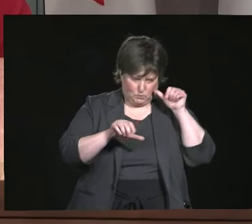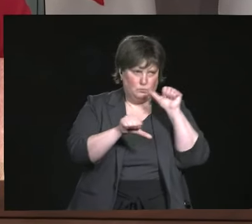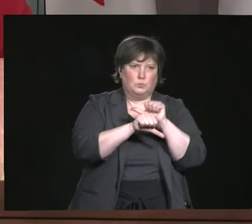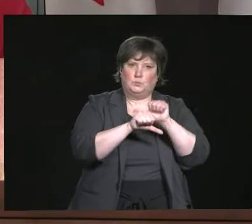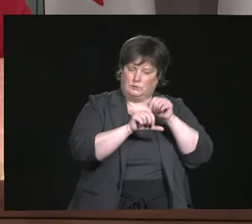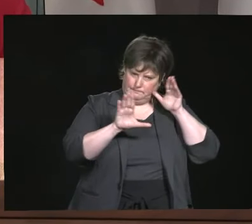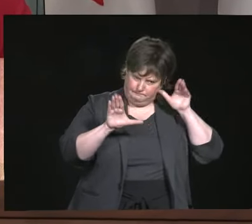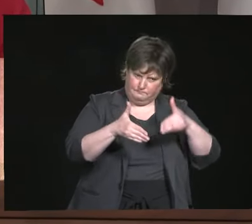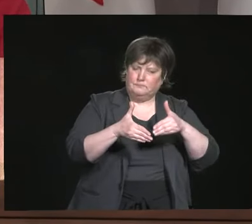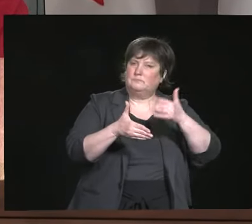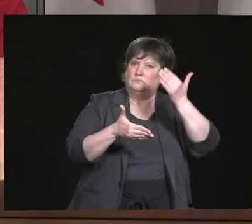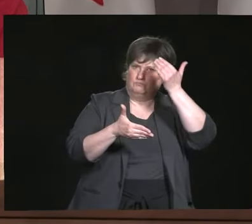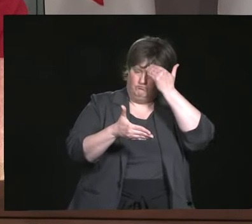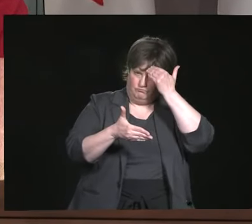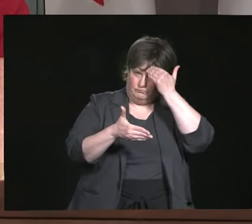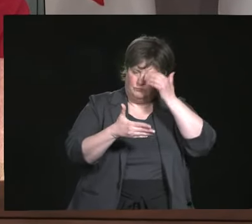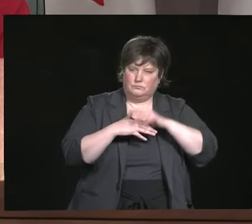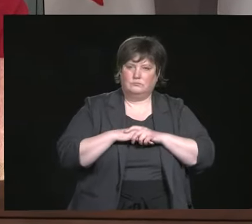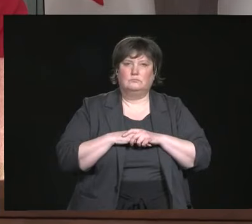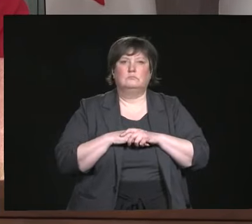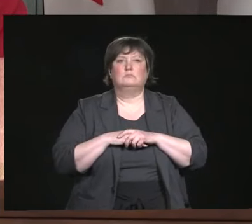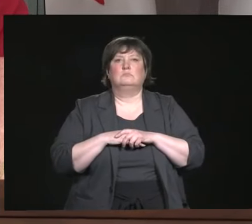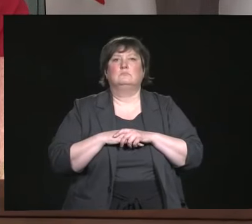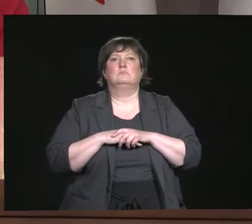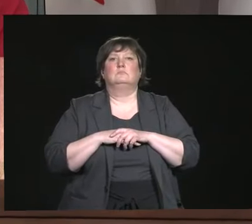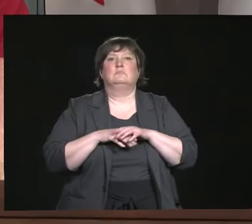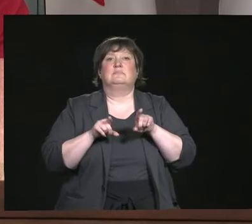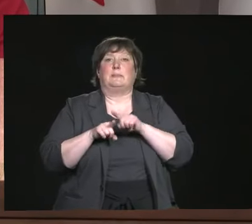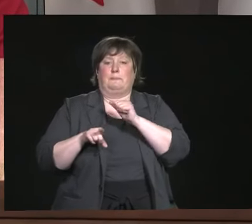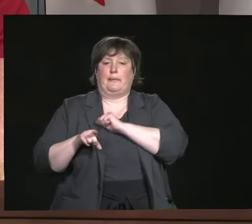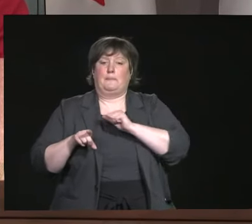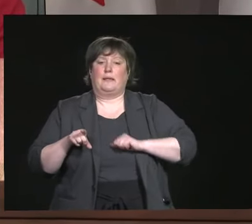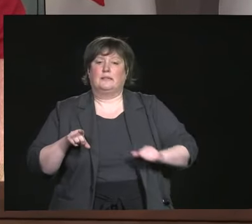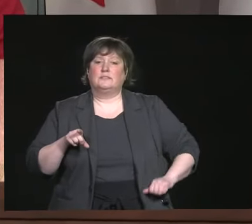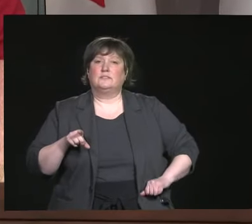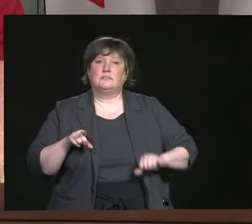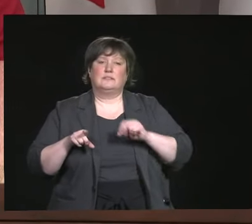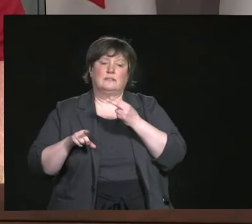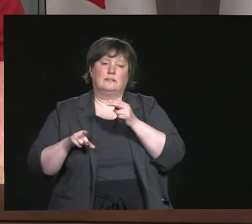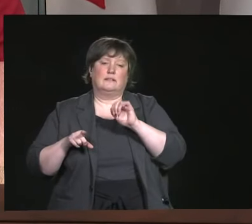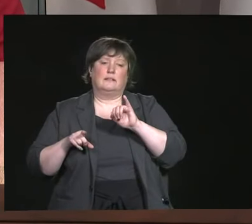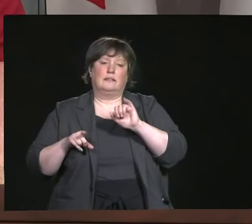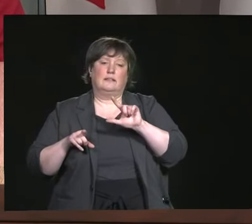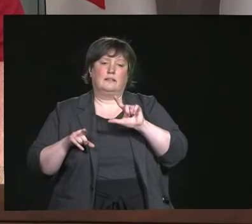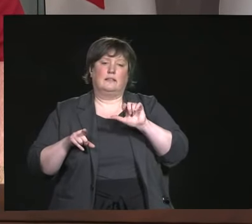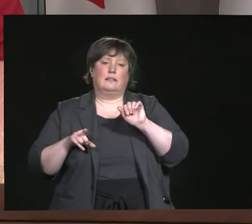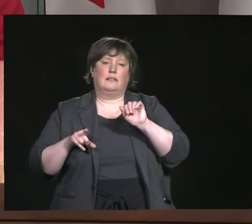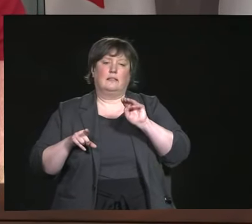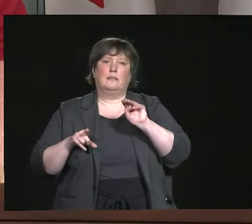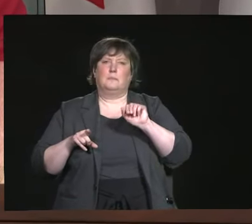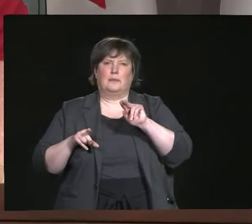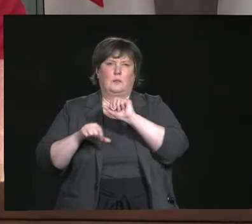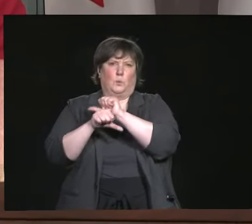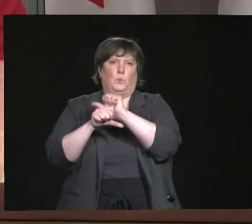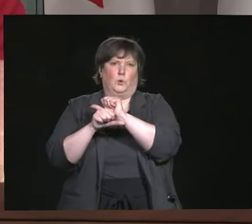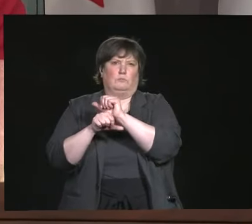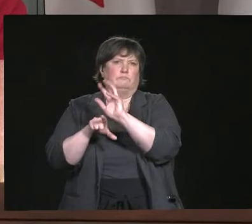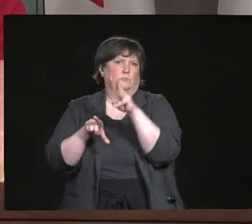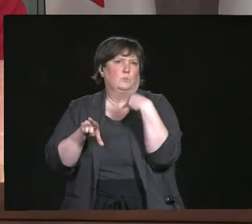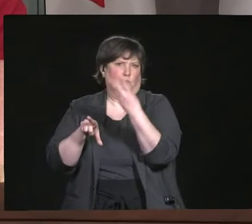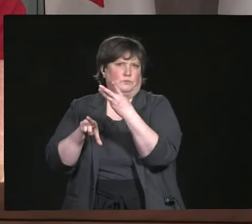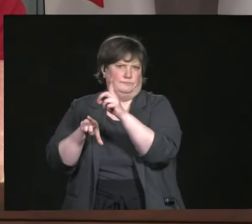Hillman, est actuellement engagé et avec nos homologues américains. Et je